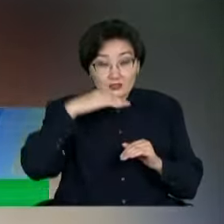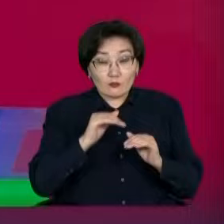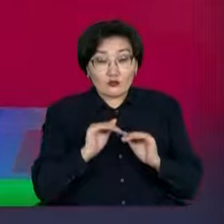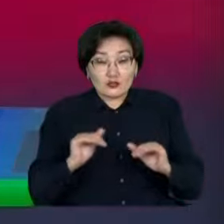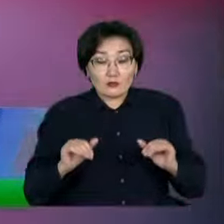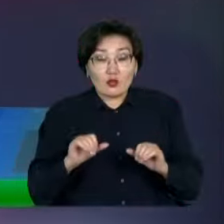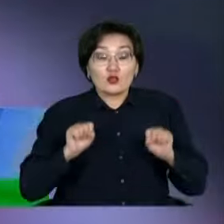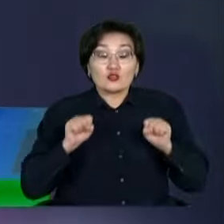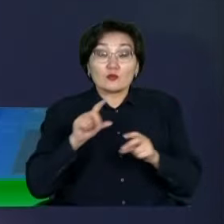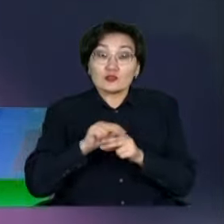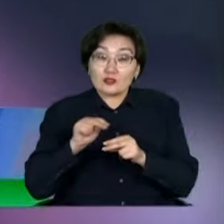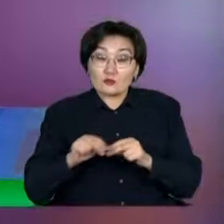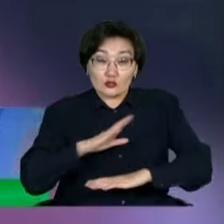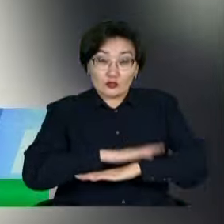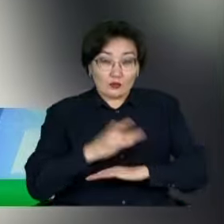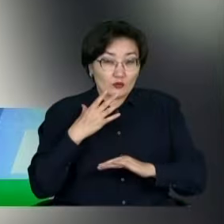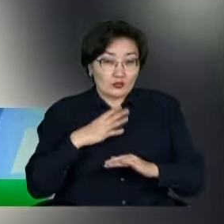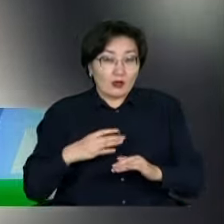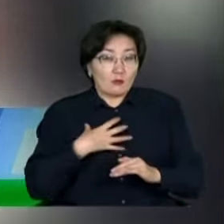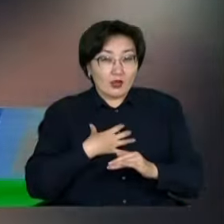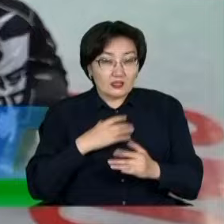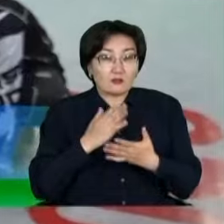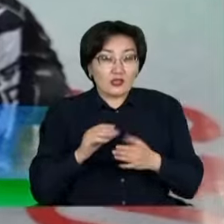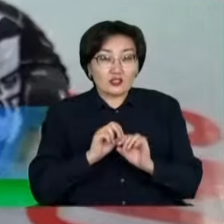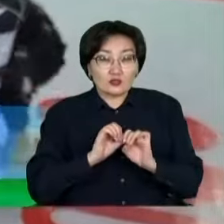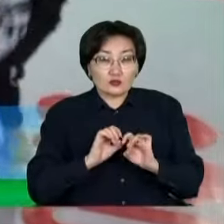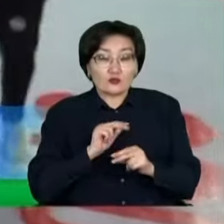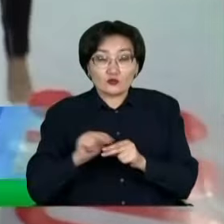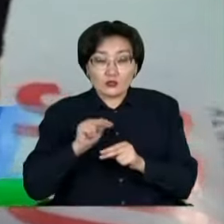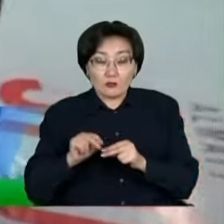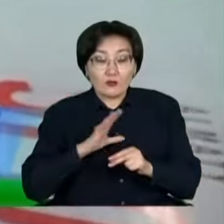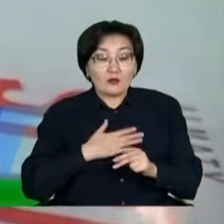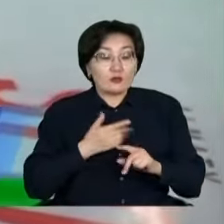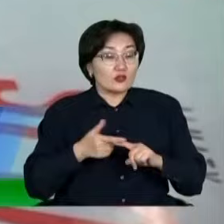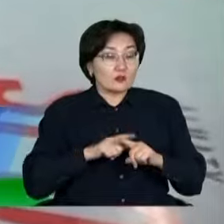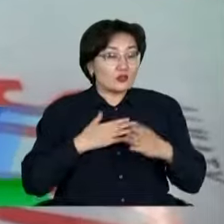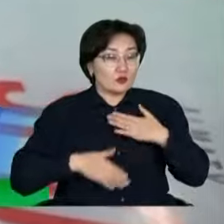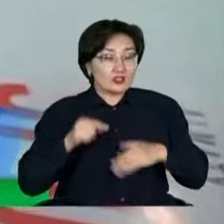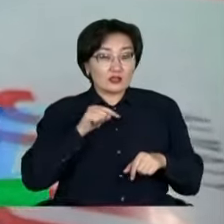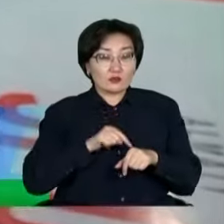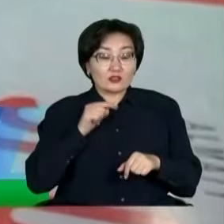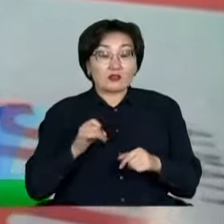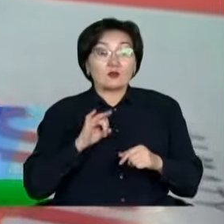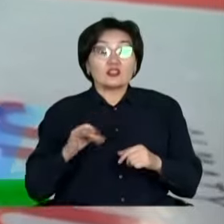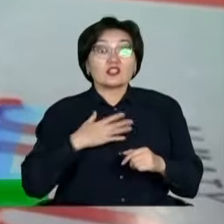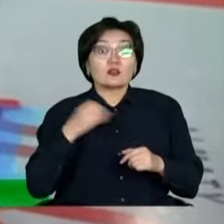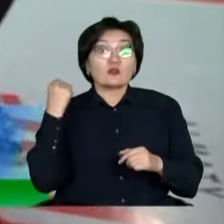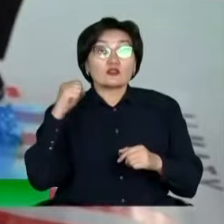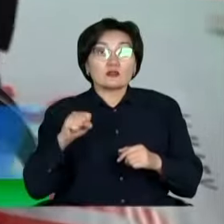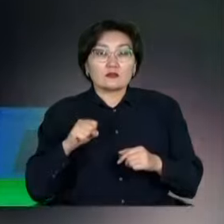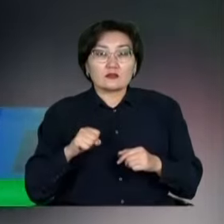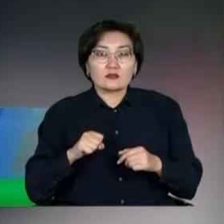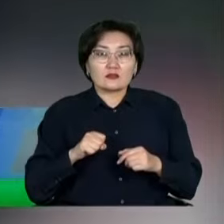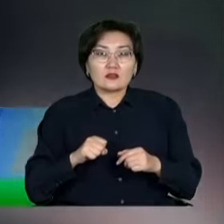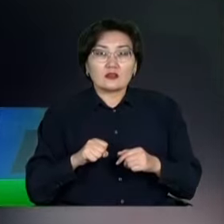кезінен спортқа баулып, тәртіп пен төзімділіктің маңыздылығын үйреткен. Қуанышты сездім. Және мен жеген кезде, мен удушение, мен